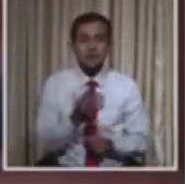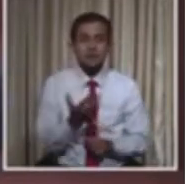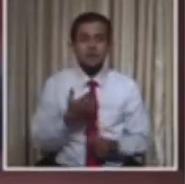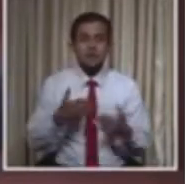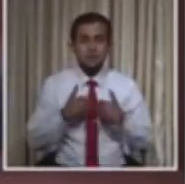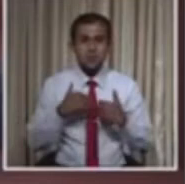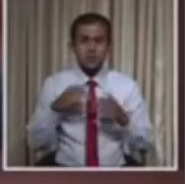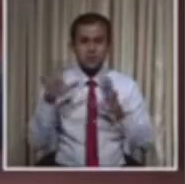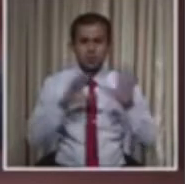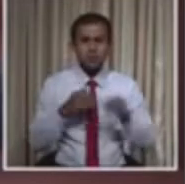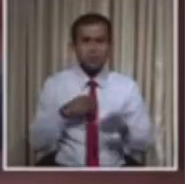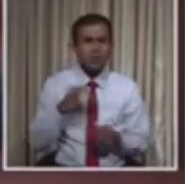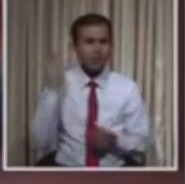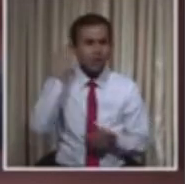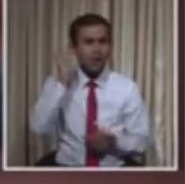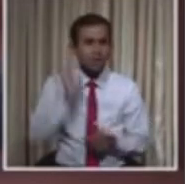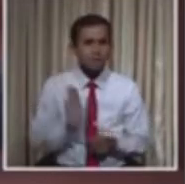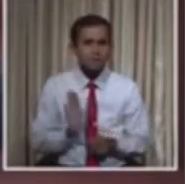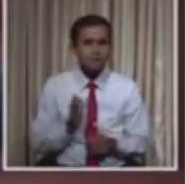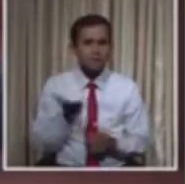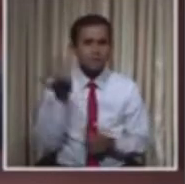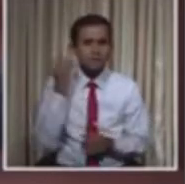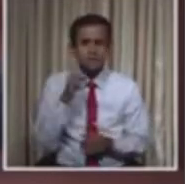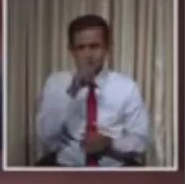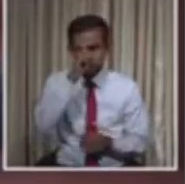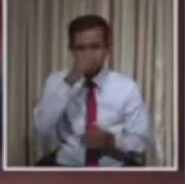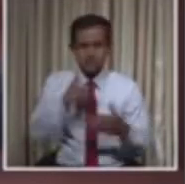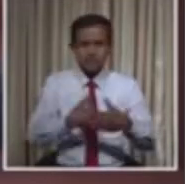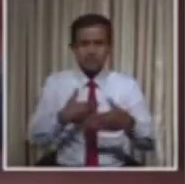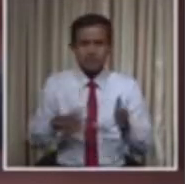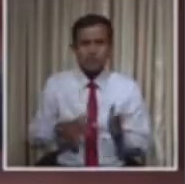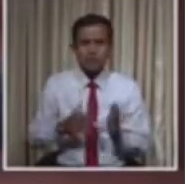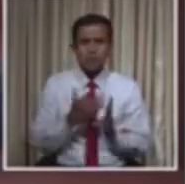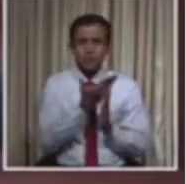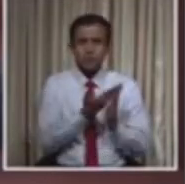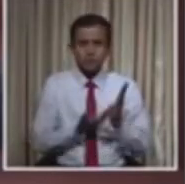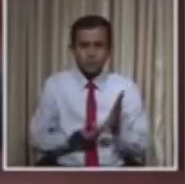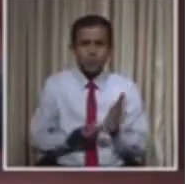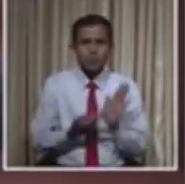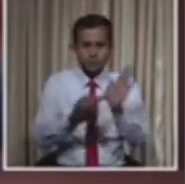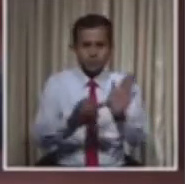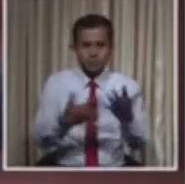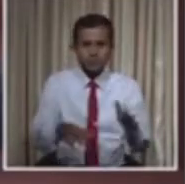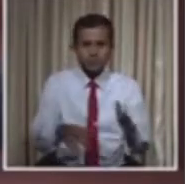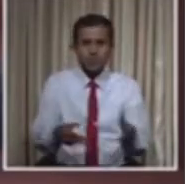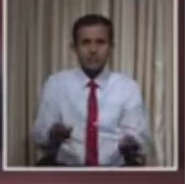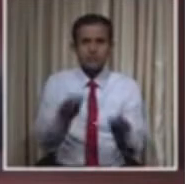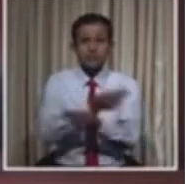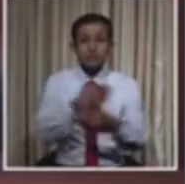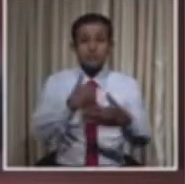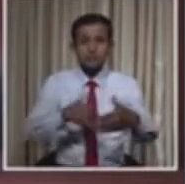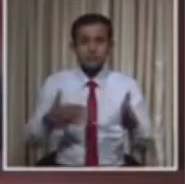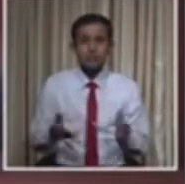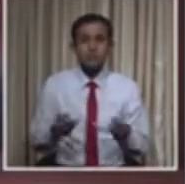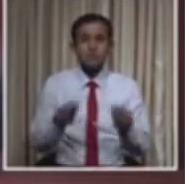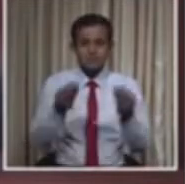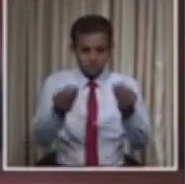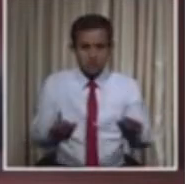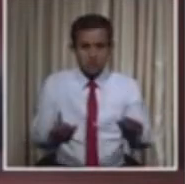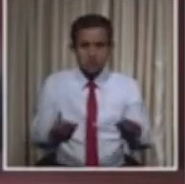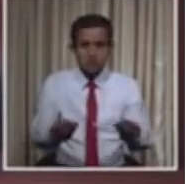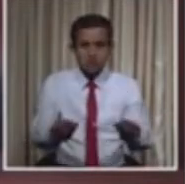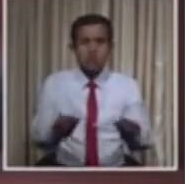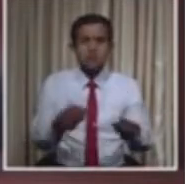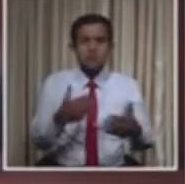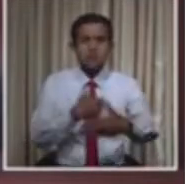තිබෙන තොරතුරු අනුව ගරු කතානායකතුමනි ගිය සතියේ කැබිනට් පත්‍රිකාවකුත් ඉදිරිපත් කරා මේ ගිවිසුම කැබිනට් මණ්ඩලයට ඉදිරිපත් කරන බවත් ඒ